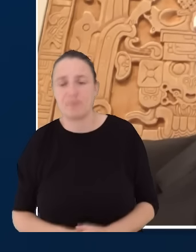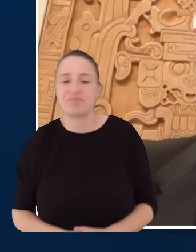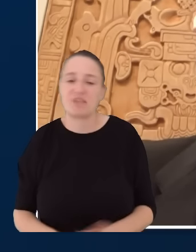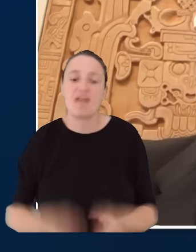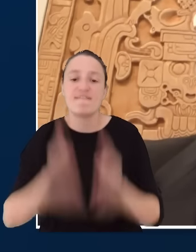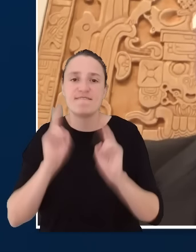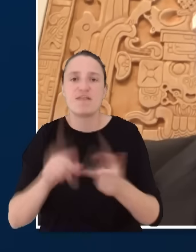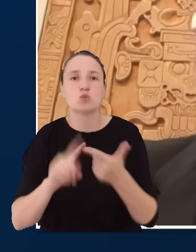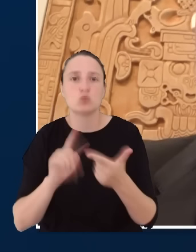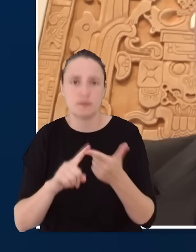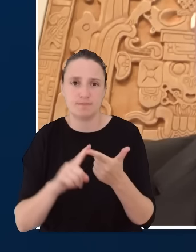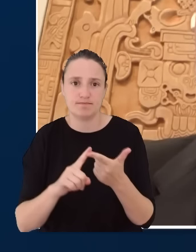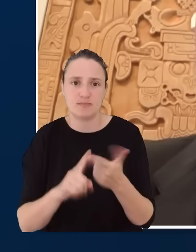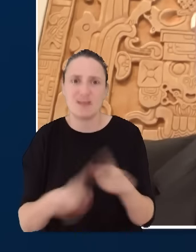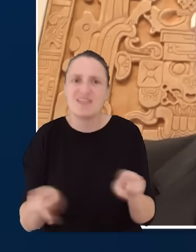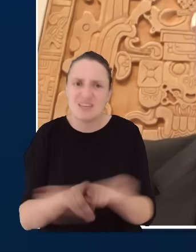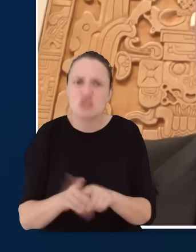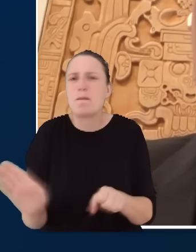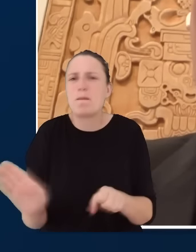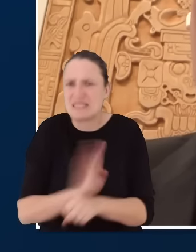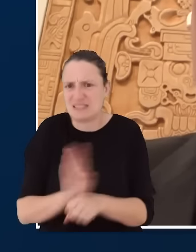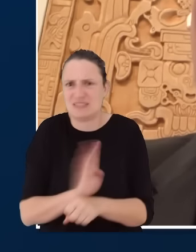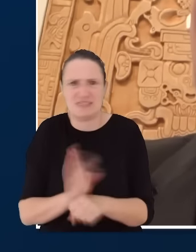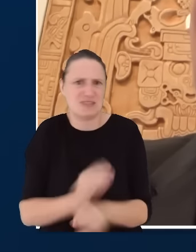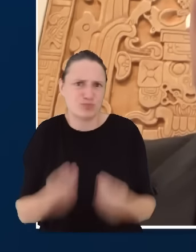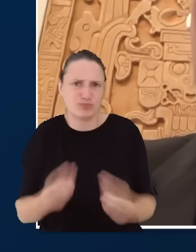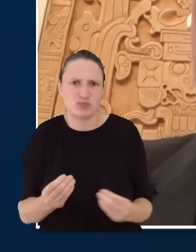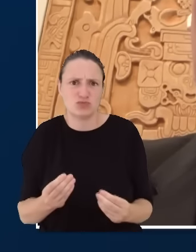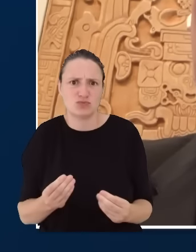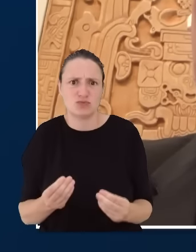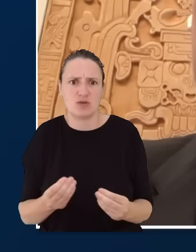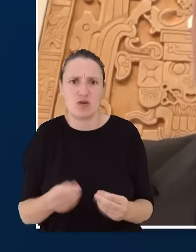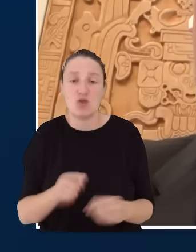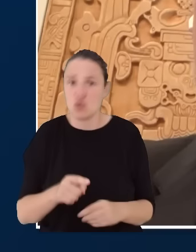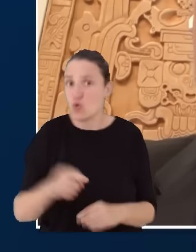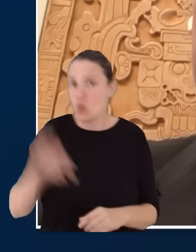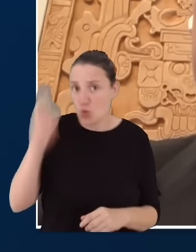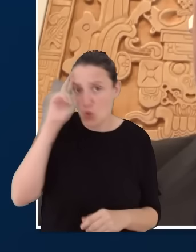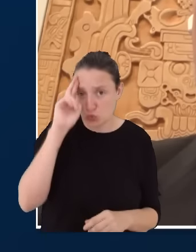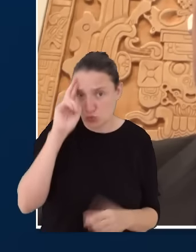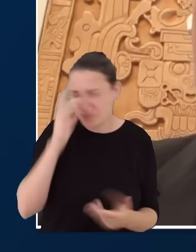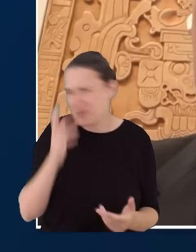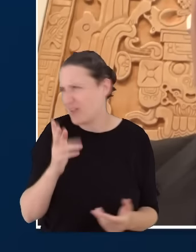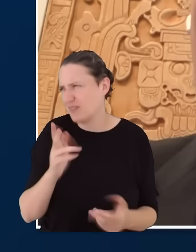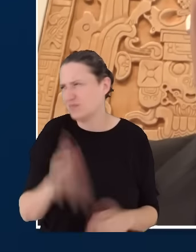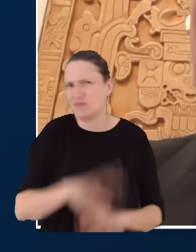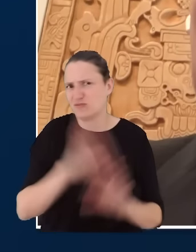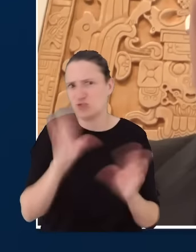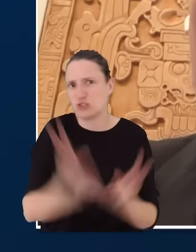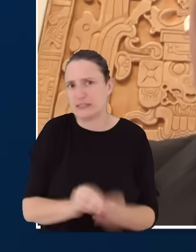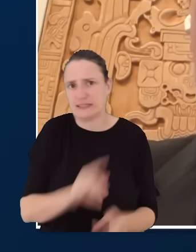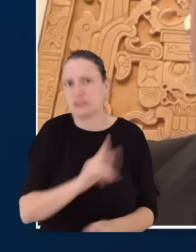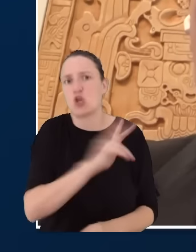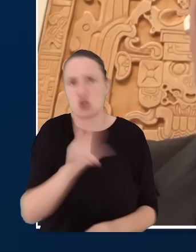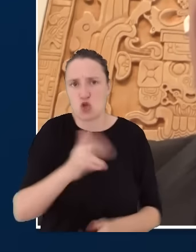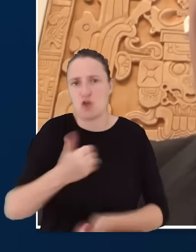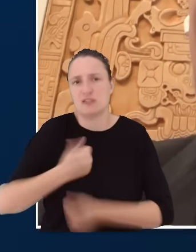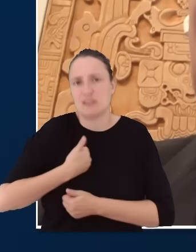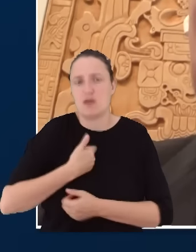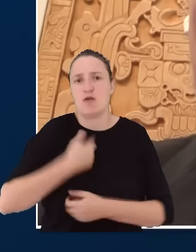to świetny biznes, który rozumieją w zasadzie wszyscy gracze zbrojeniowi,